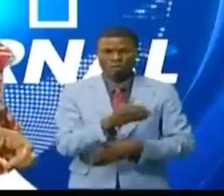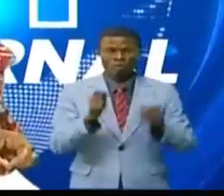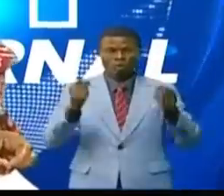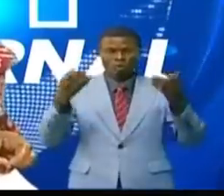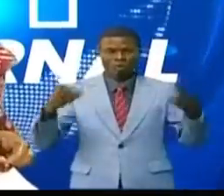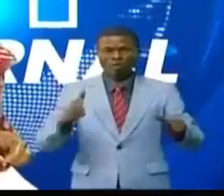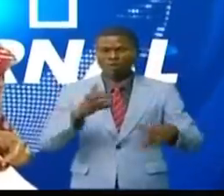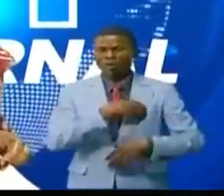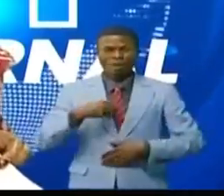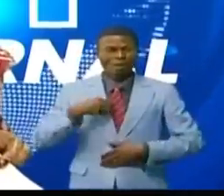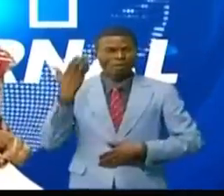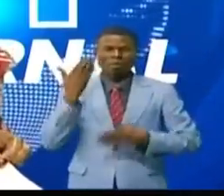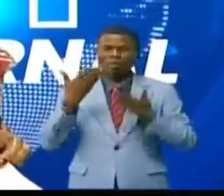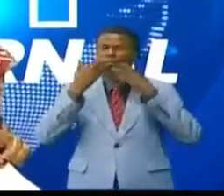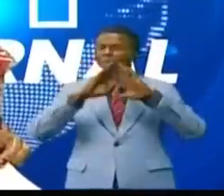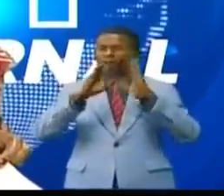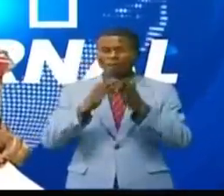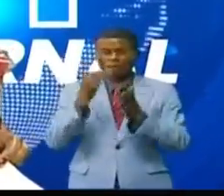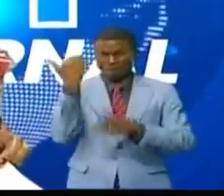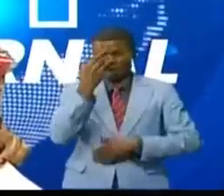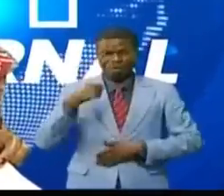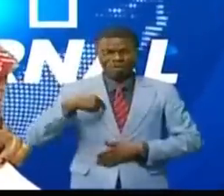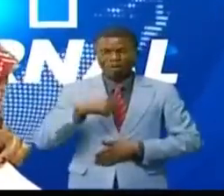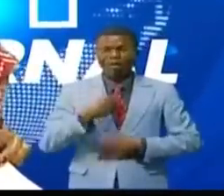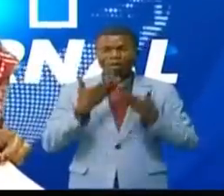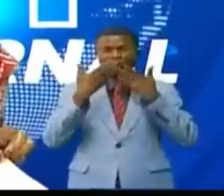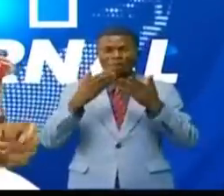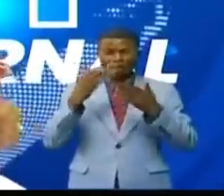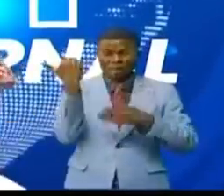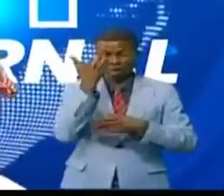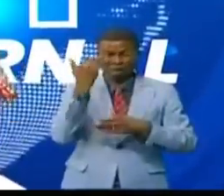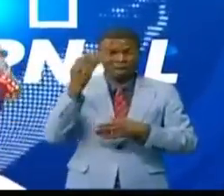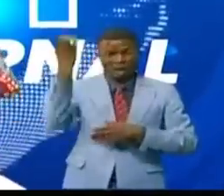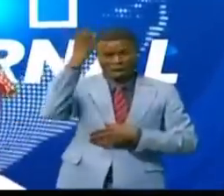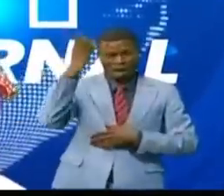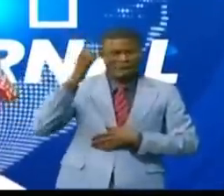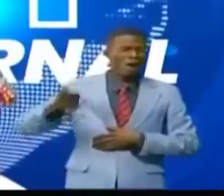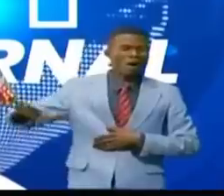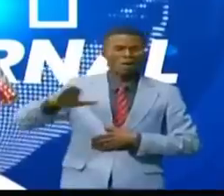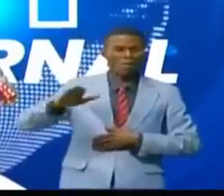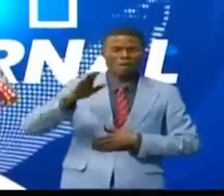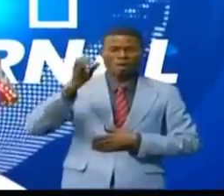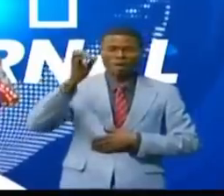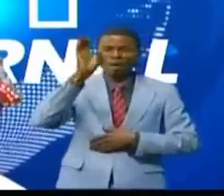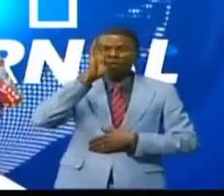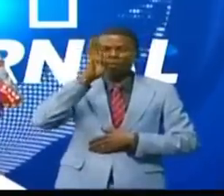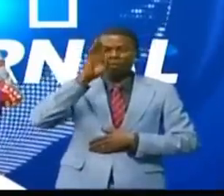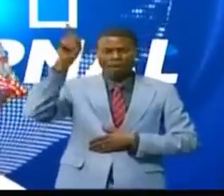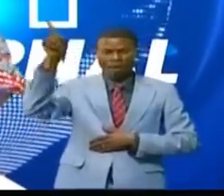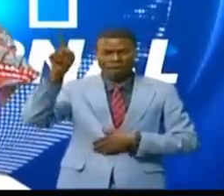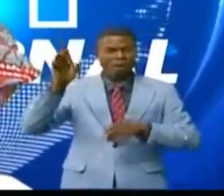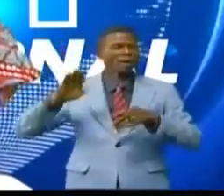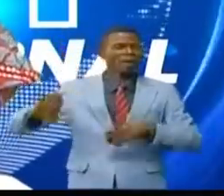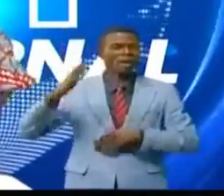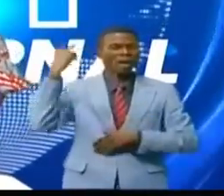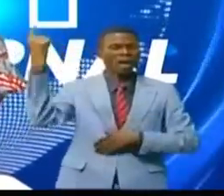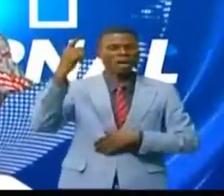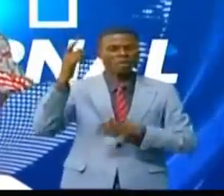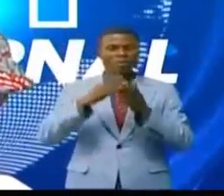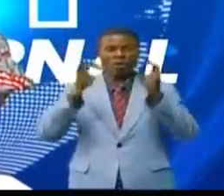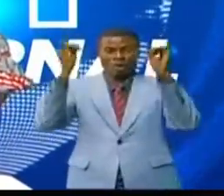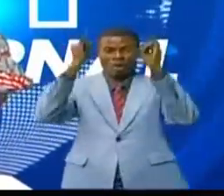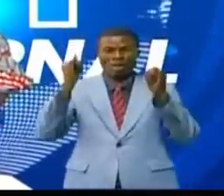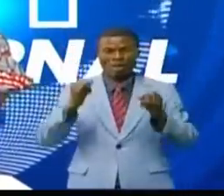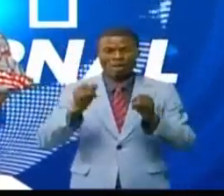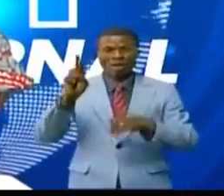journal, mesdames et messieurs, merci de votre fidélité. Merci à vous qui nous suivez à Bruxelles, en Belgique et partout ailleurs sur satellite. Vous êtes